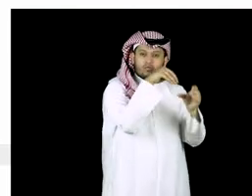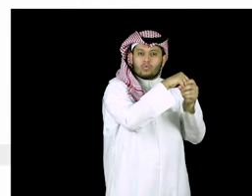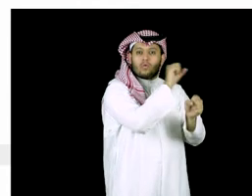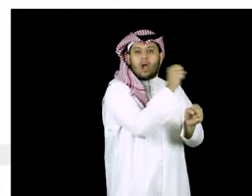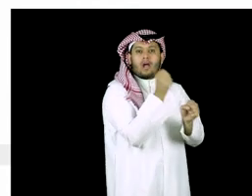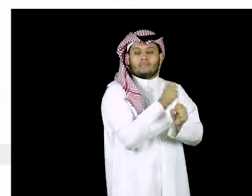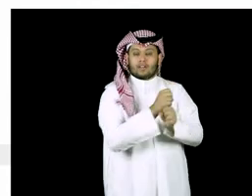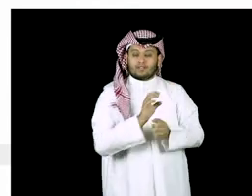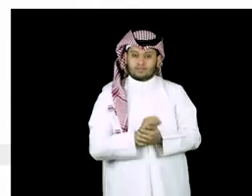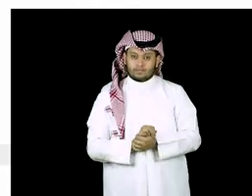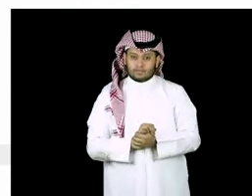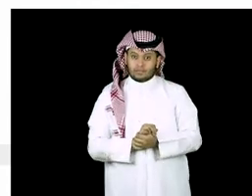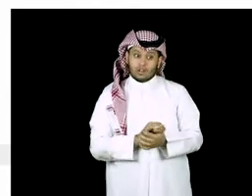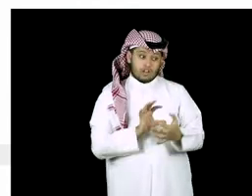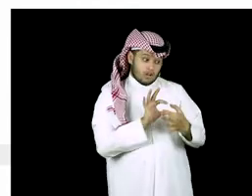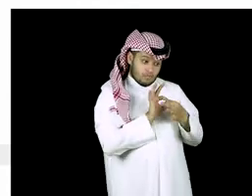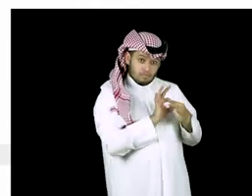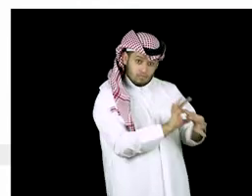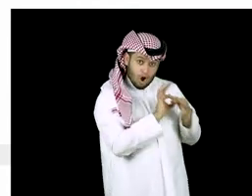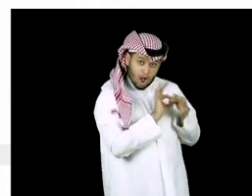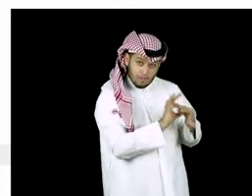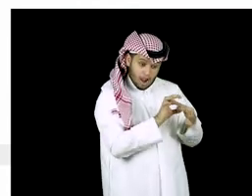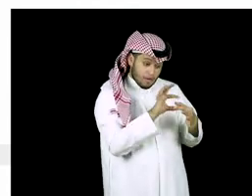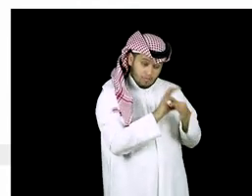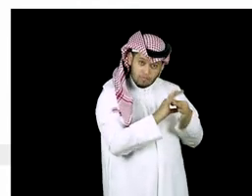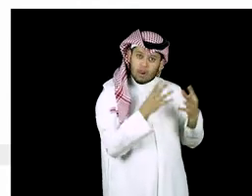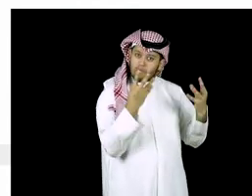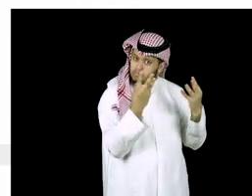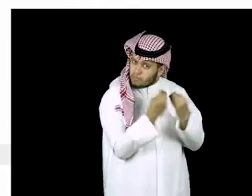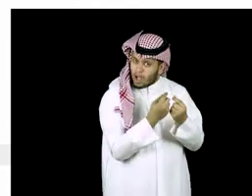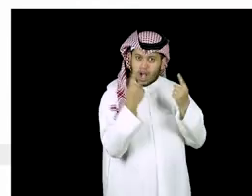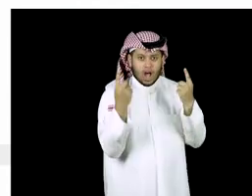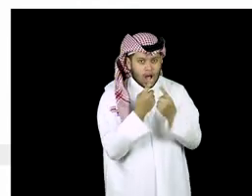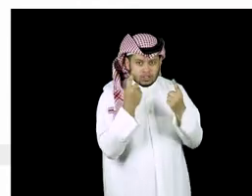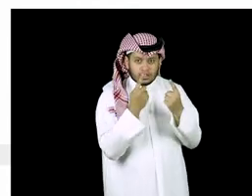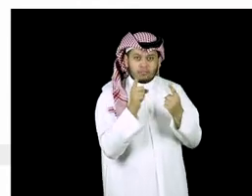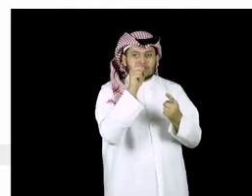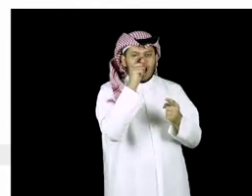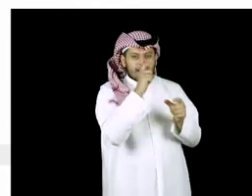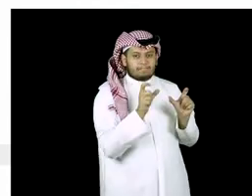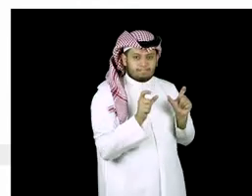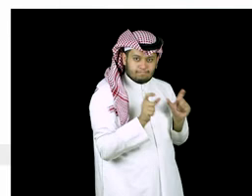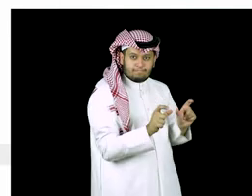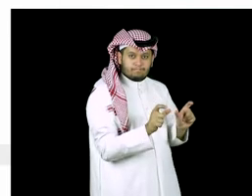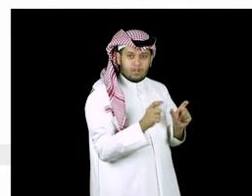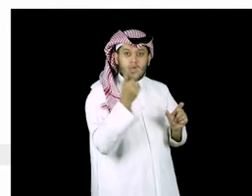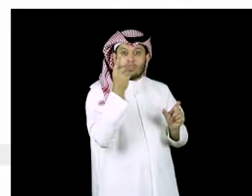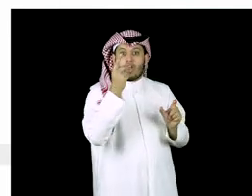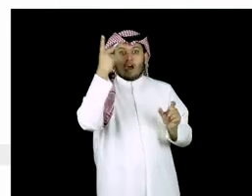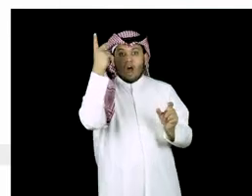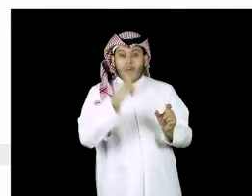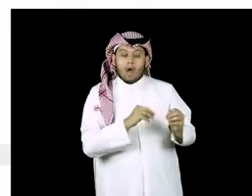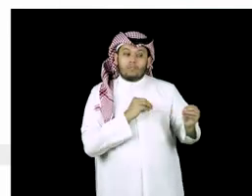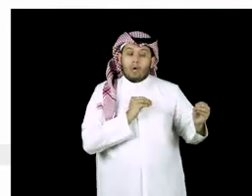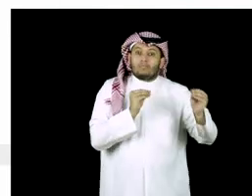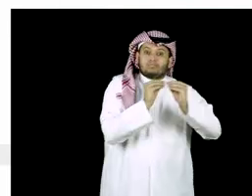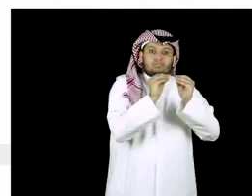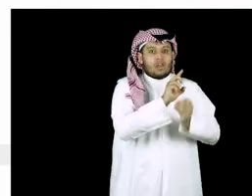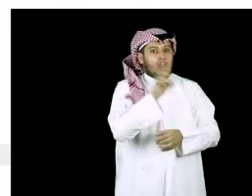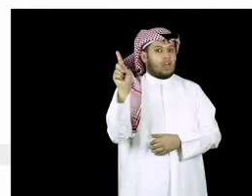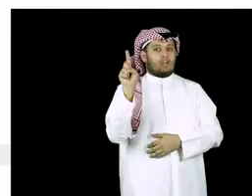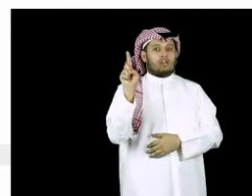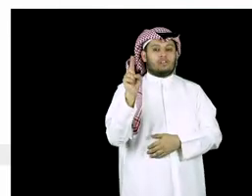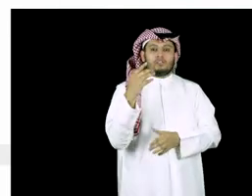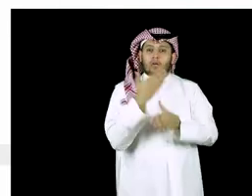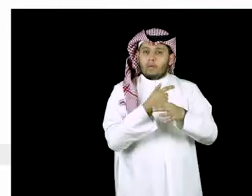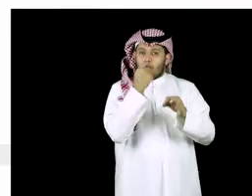معاملتهم يجوز معاملتهم وبرهم ولكن بحذر، ويحرم التودد إليهم. قال تعالى: يا